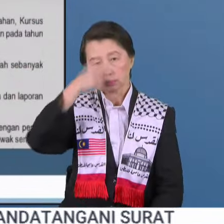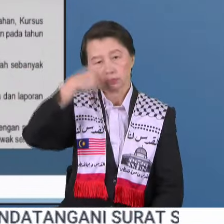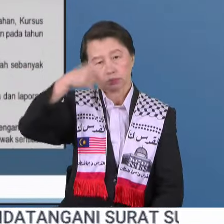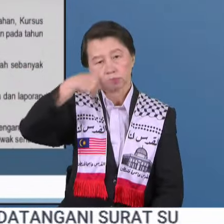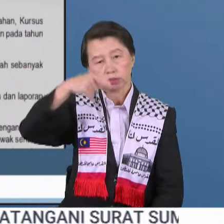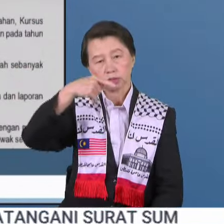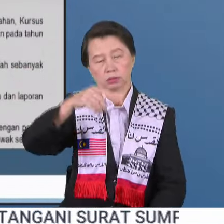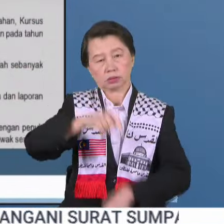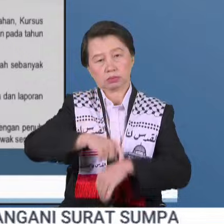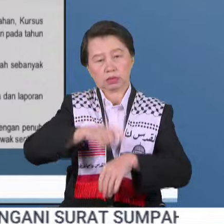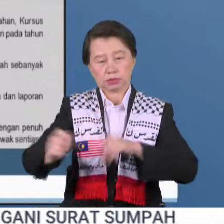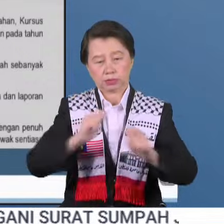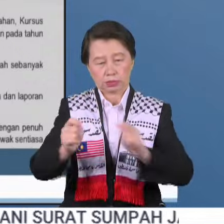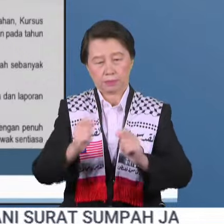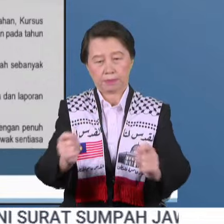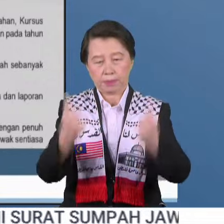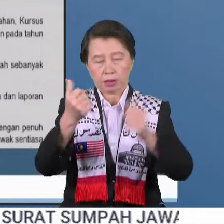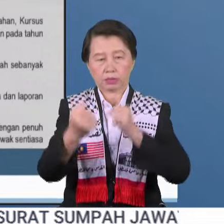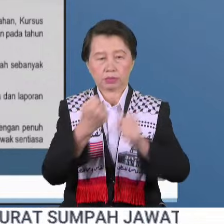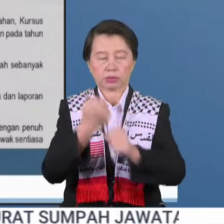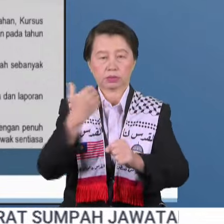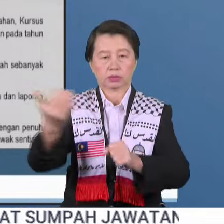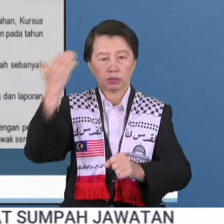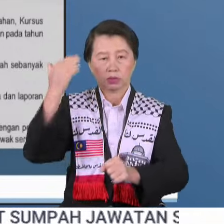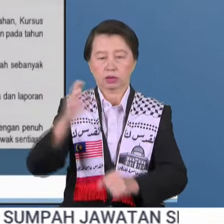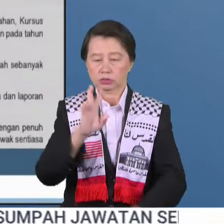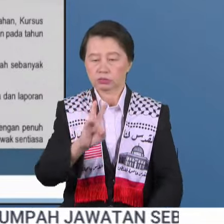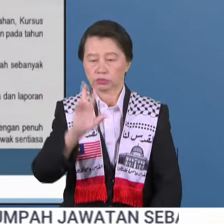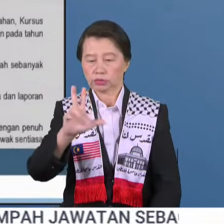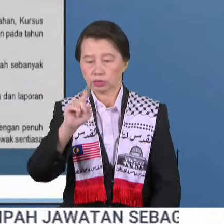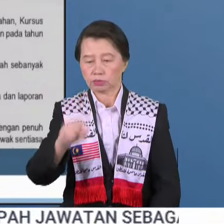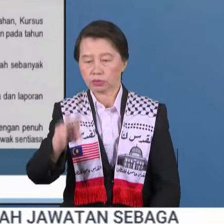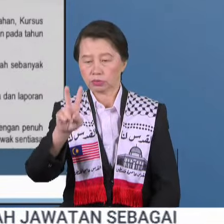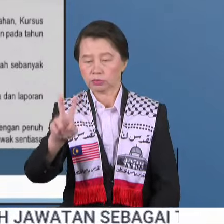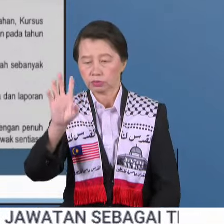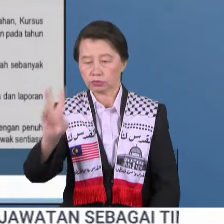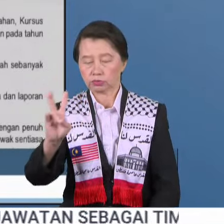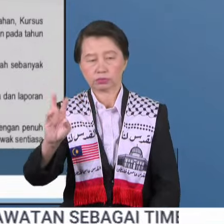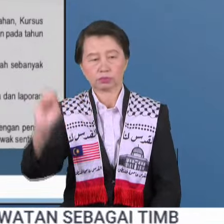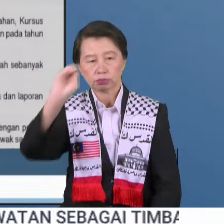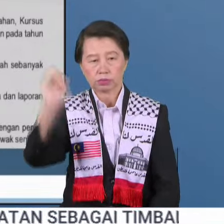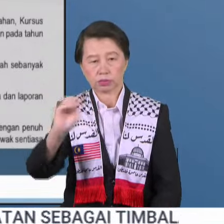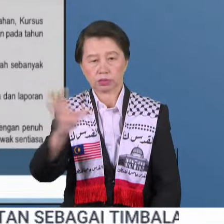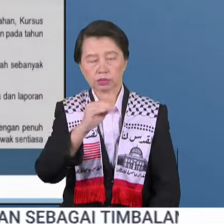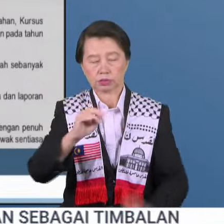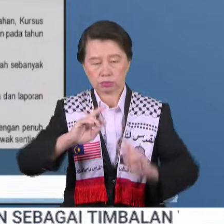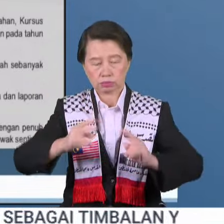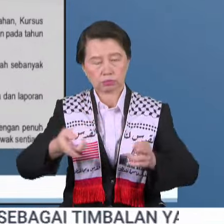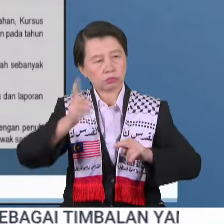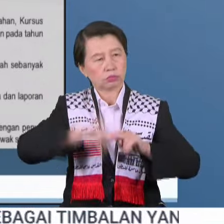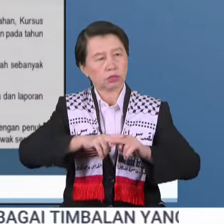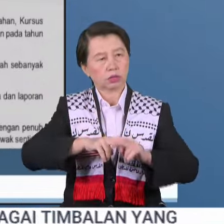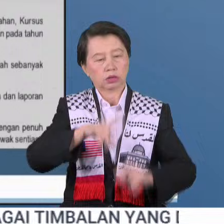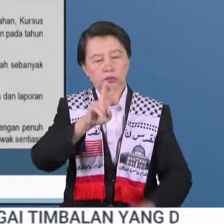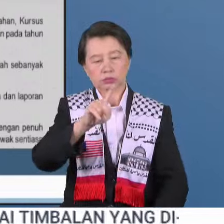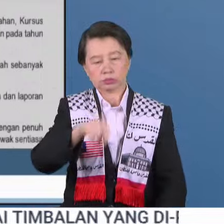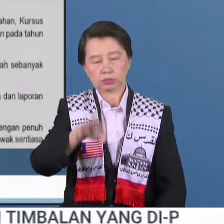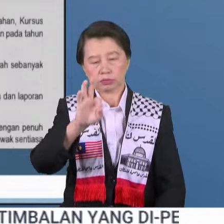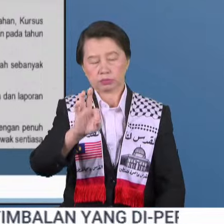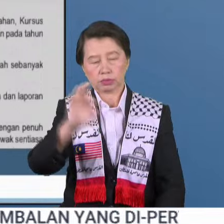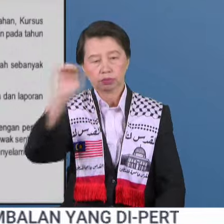berkata masa tindak balas bagi tahun lepas adalah 73.27% dan meningkat sebanyak